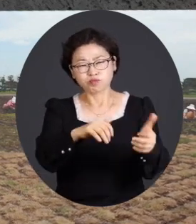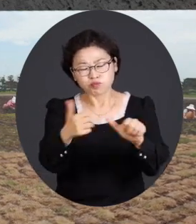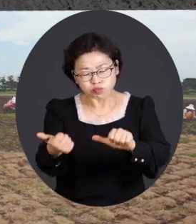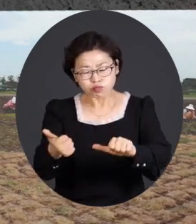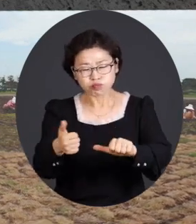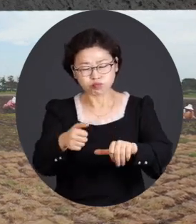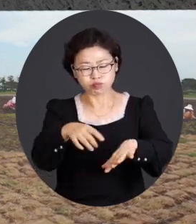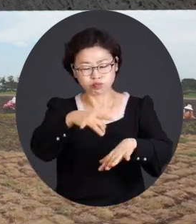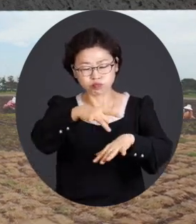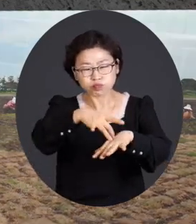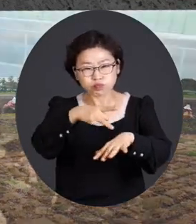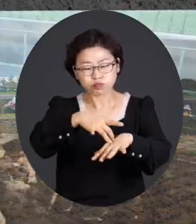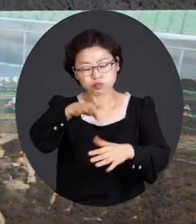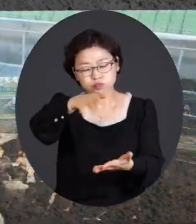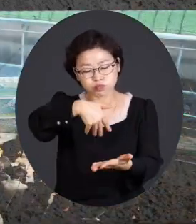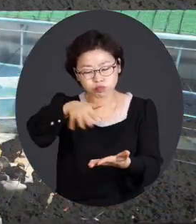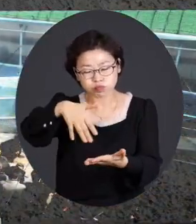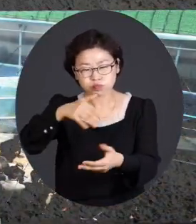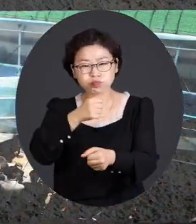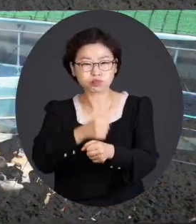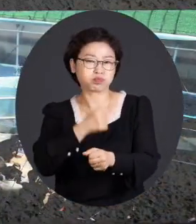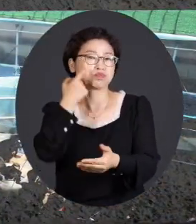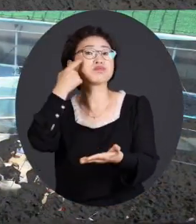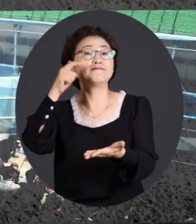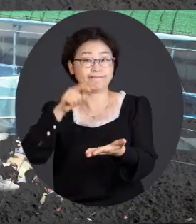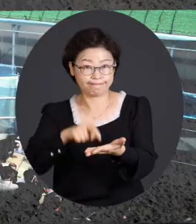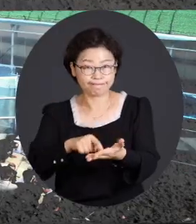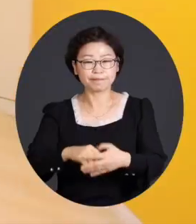피해자 유해를 발굴하기도 했습니다.